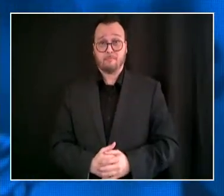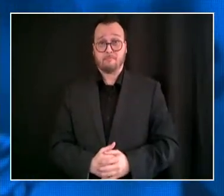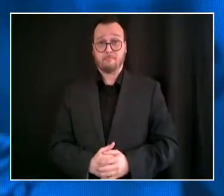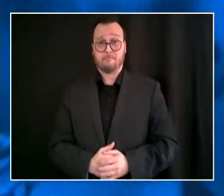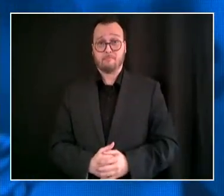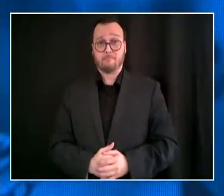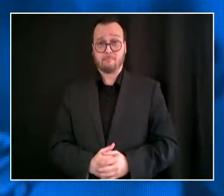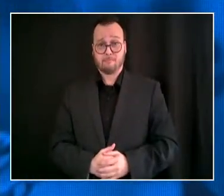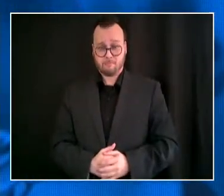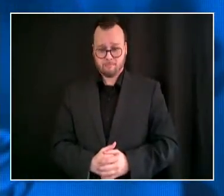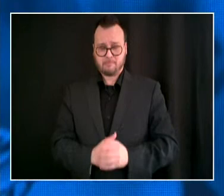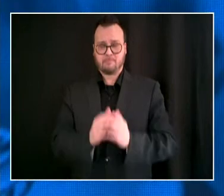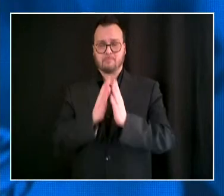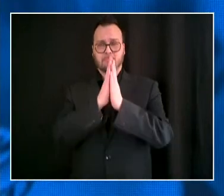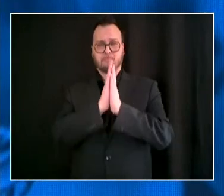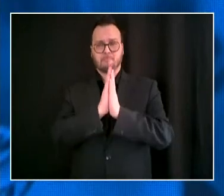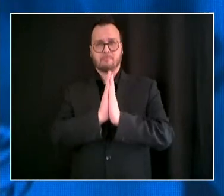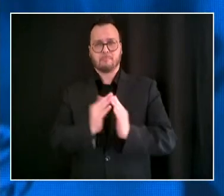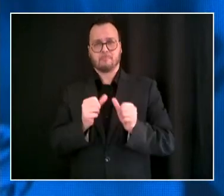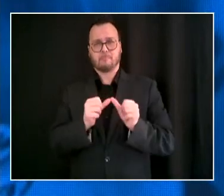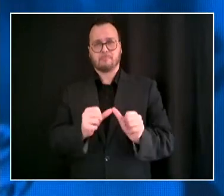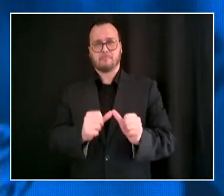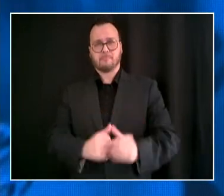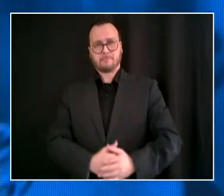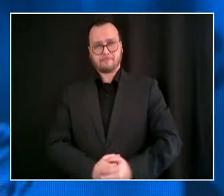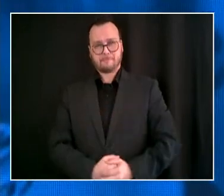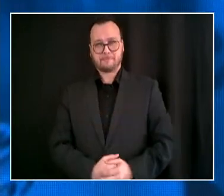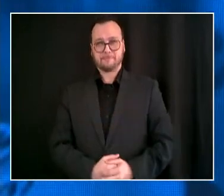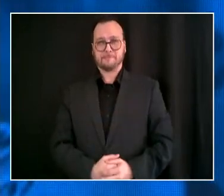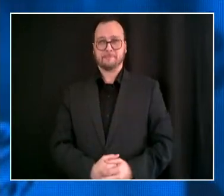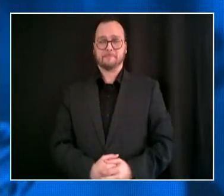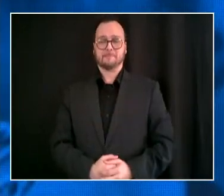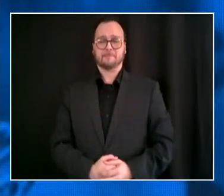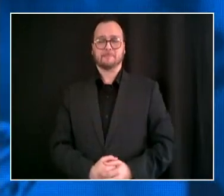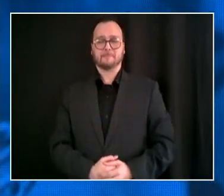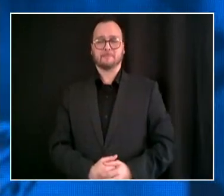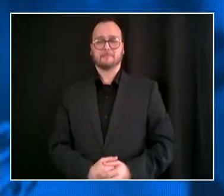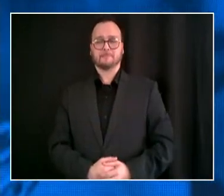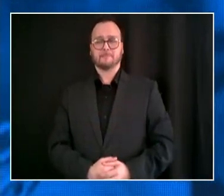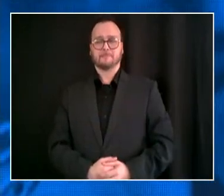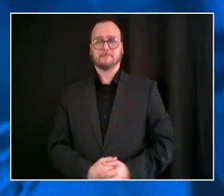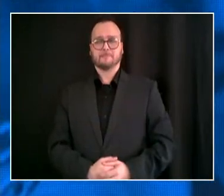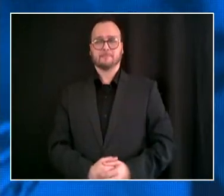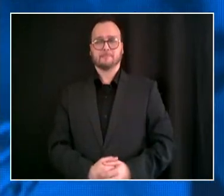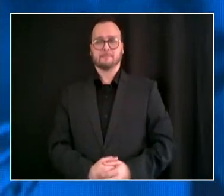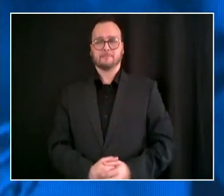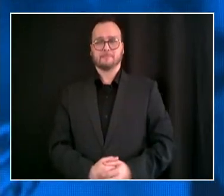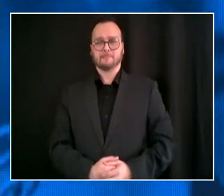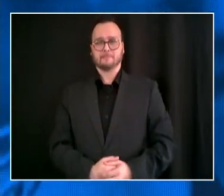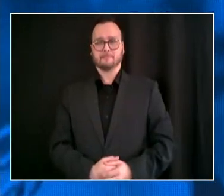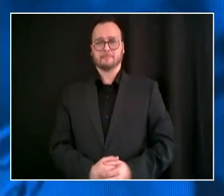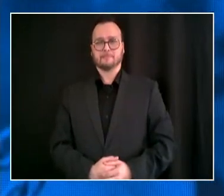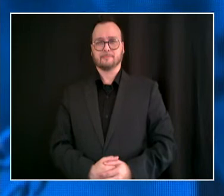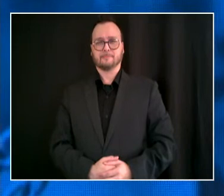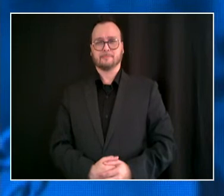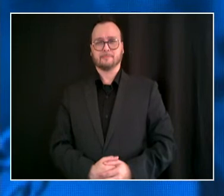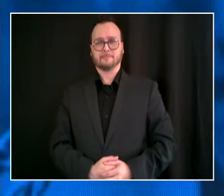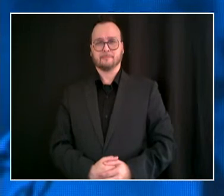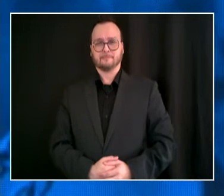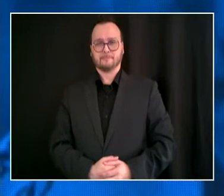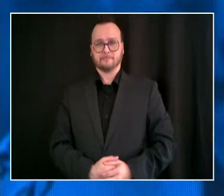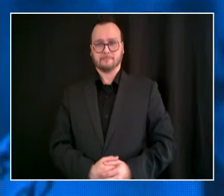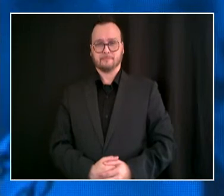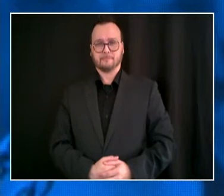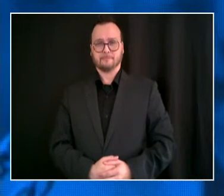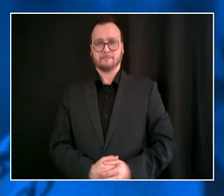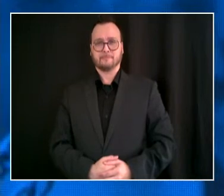तू ठाकुर तुम पे अरदास जियो पिंड